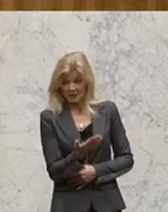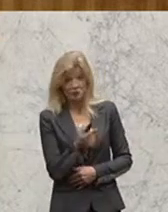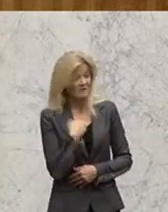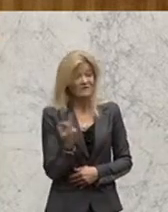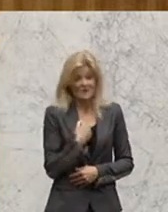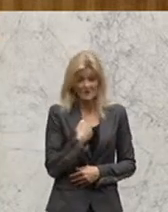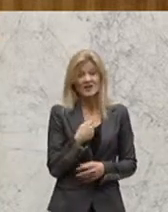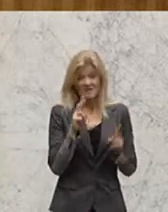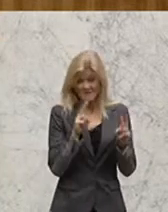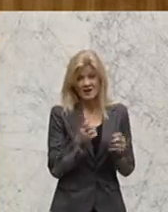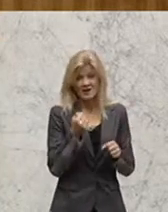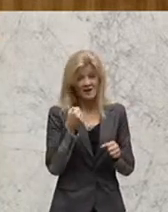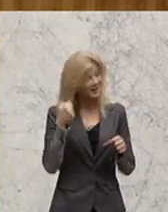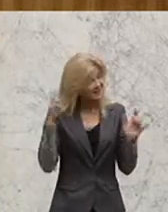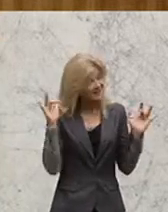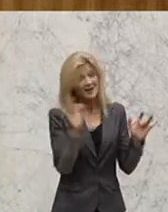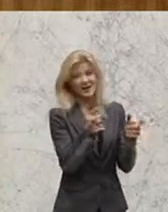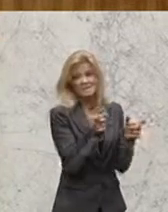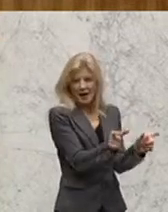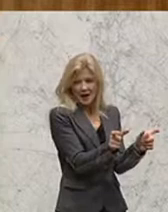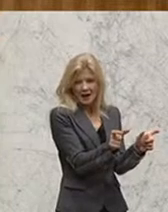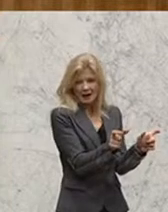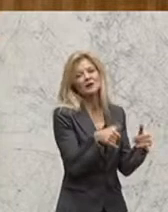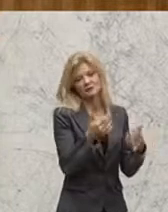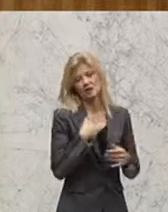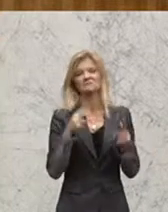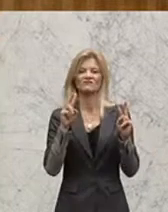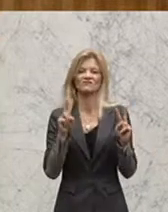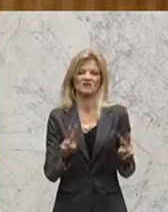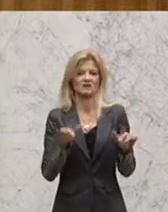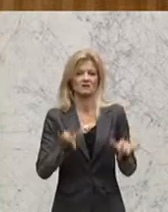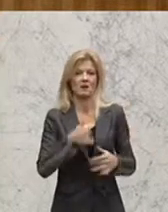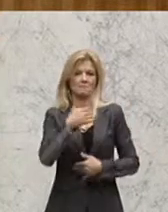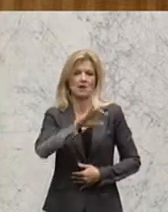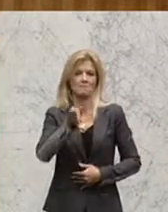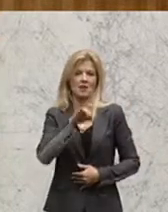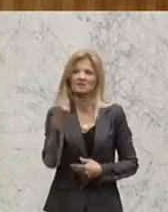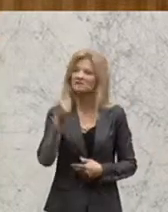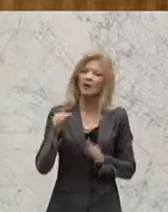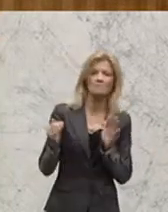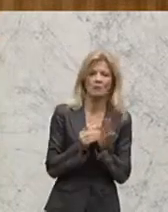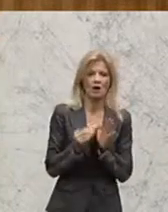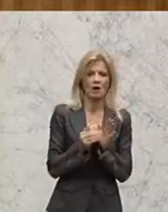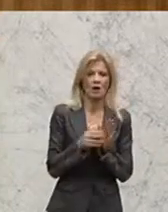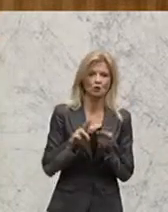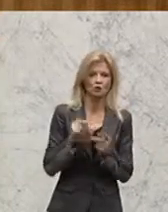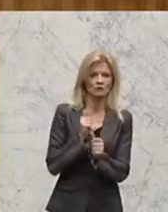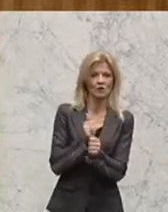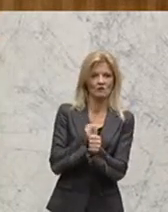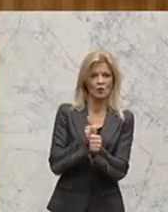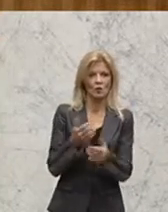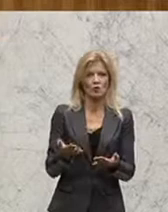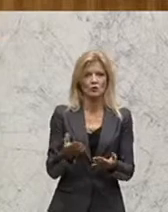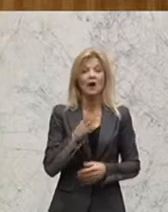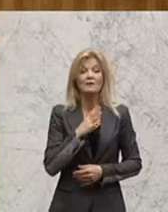würden, dann hätten wir wirklich mehr Platz für die wirklich Bedürftigen und Verfolgten, wo wir heute aber aufgrund des Missbrauchs teilweise